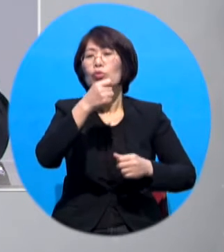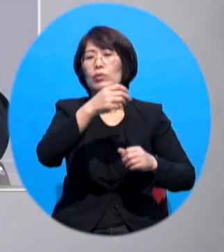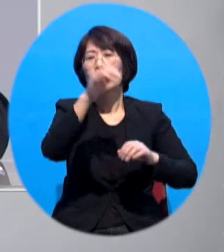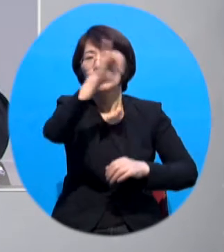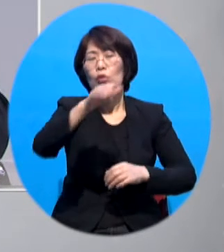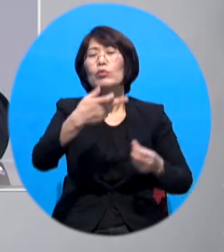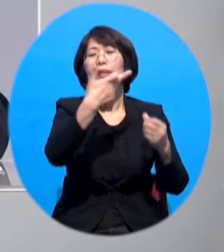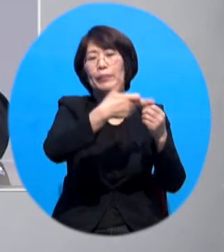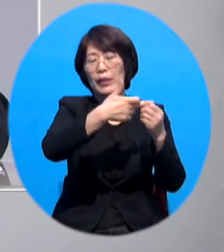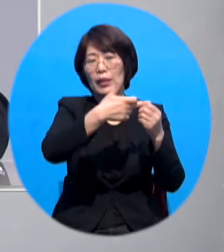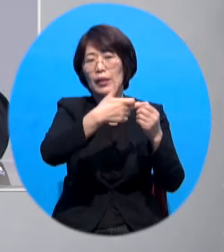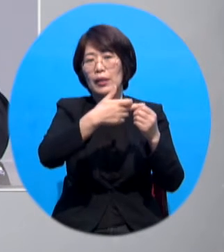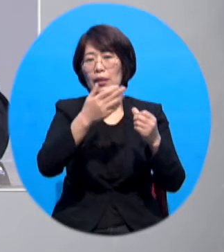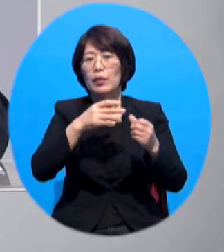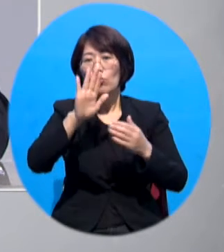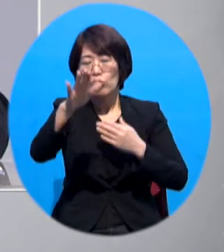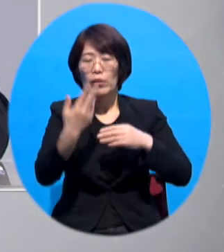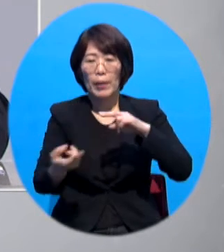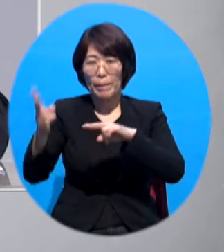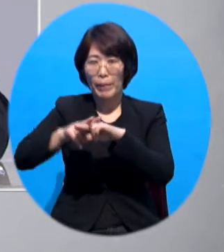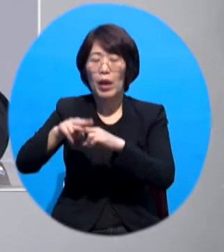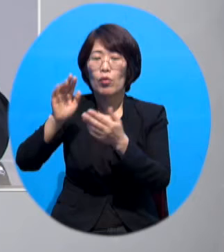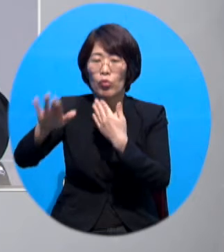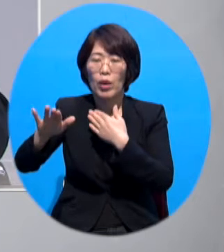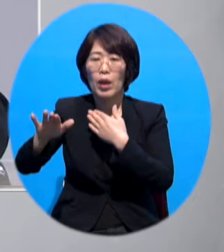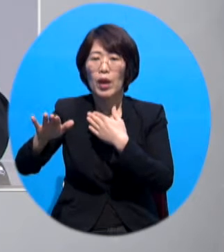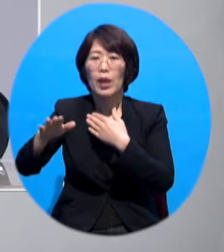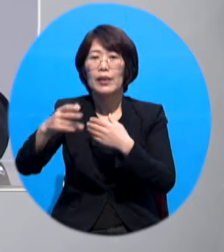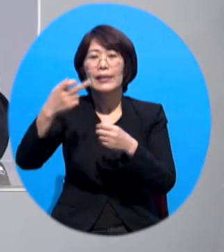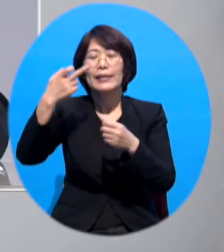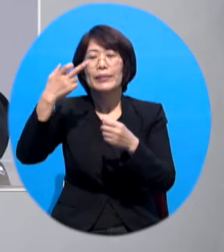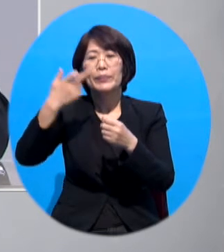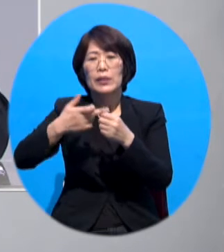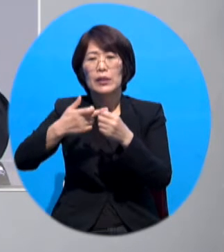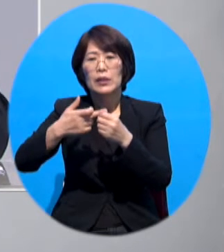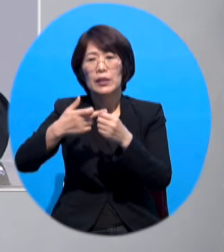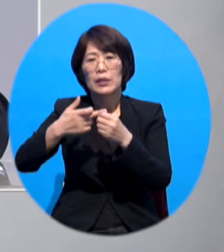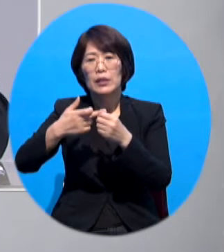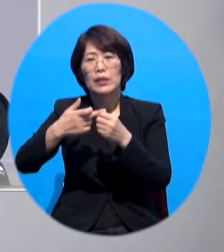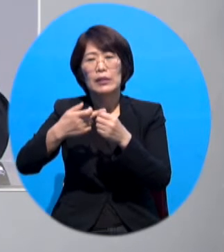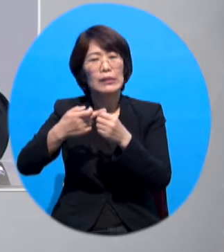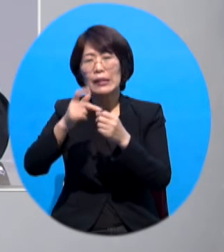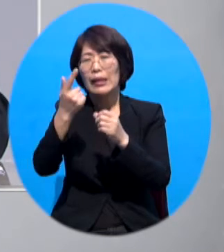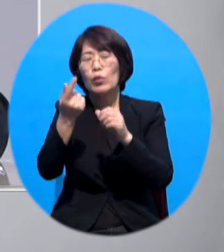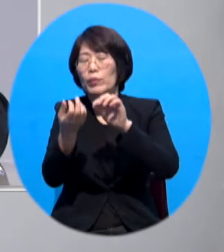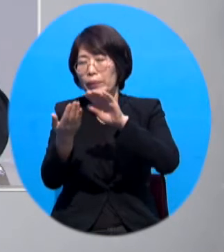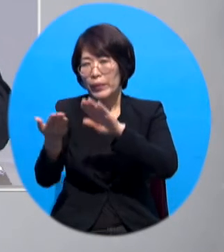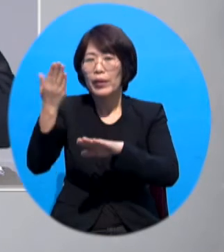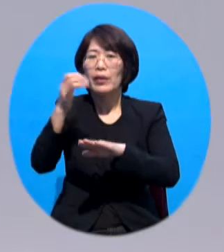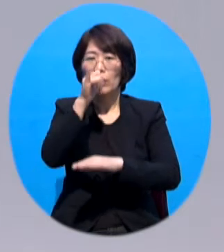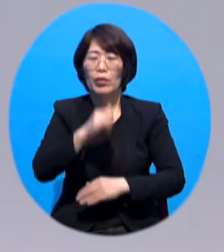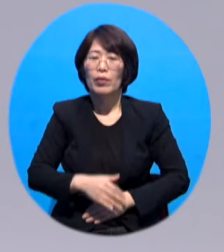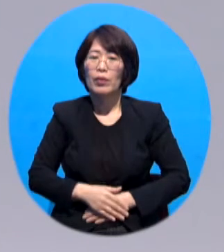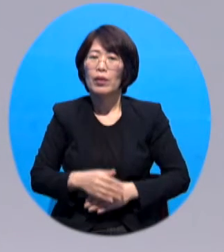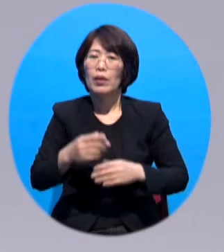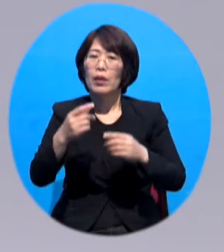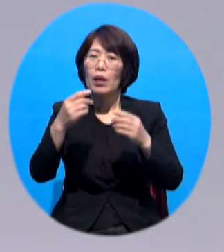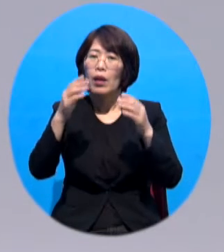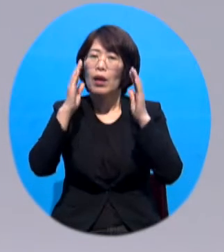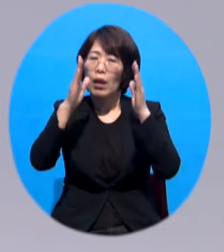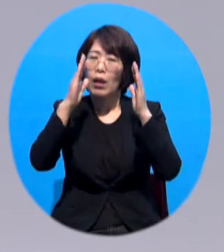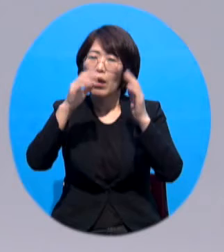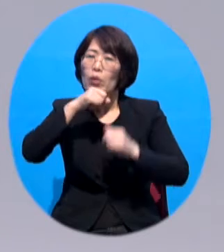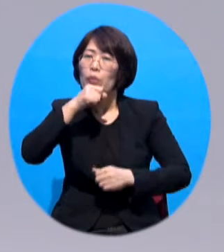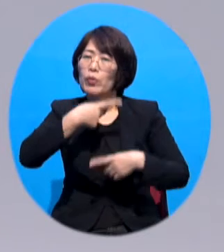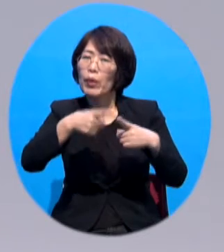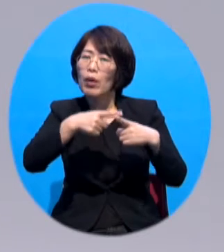그러나 제가 재직 간 후에는 아 17이 보다는 상승이 있습니다 학력을 평가를 다양한